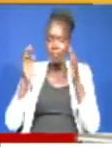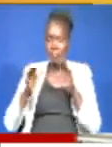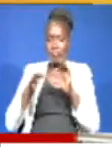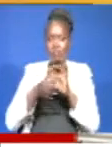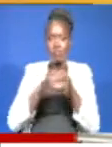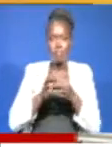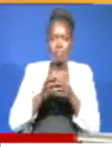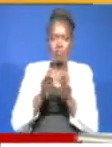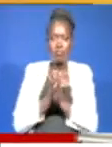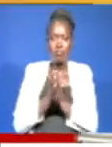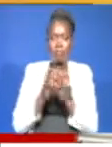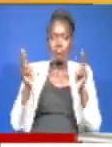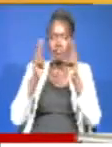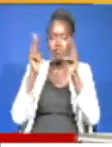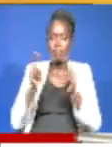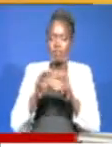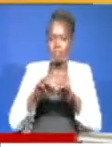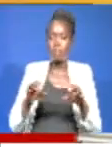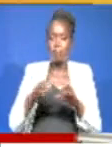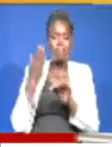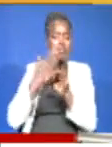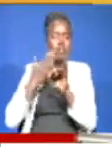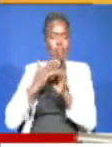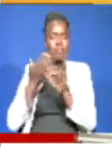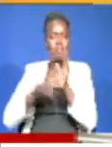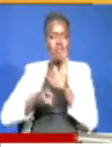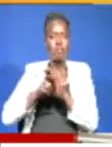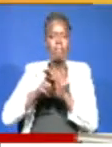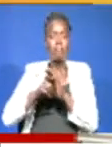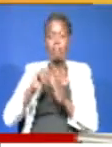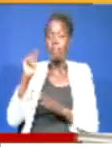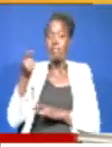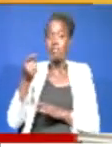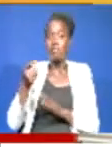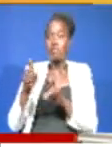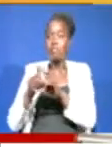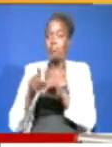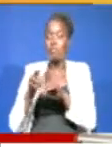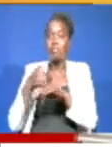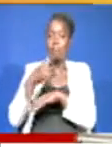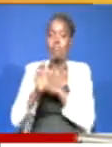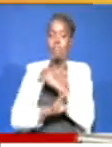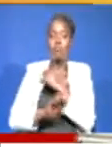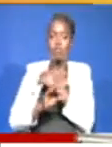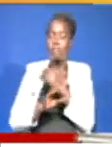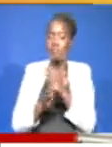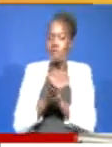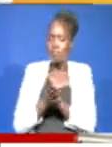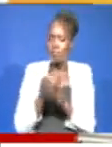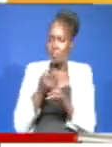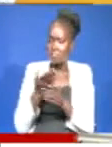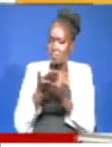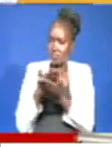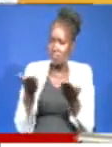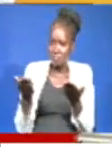ya kitaifa, kwa sababu nyama inahitajika Kenya na nyama inahitajika nje ya Kenya. Lakini wafugaji hawa ambao wako